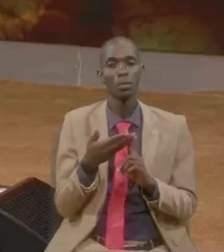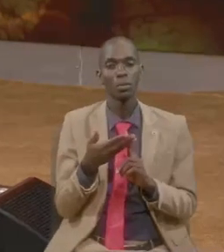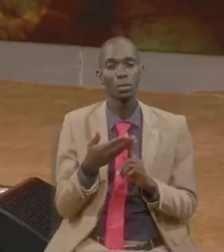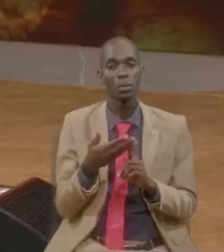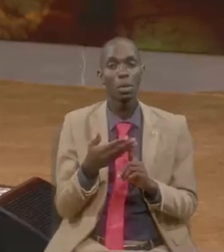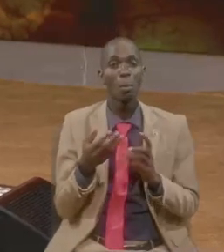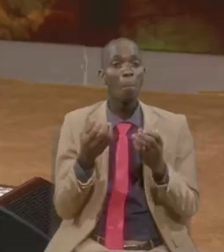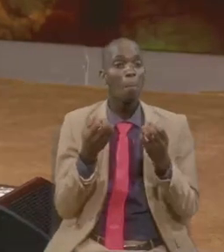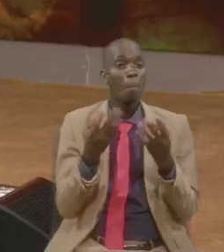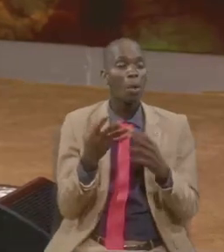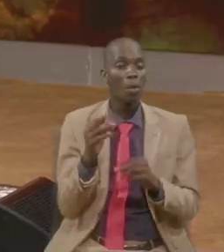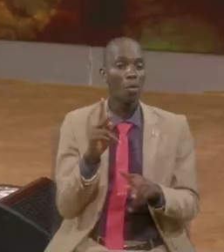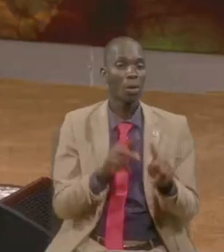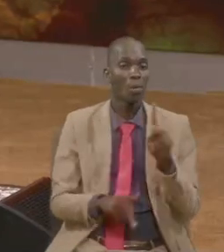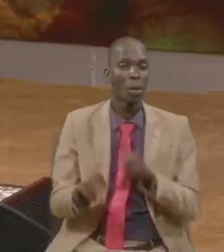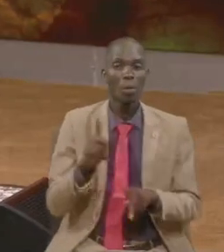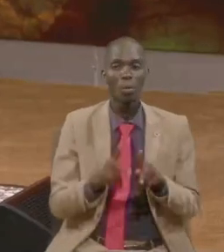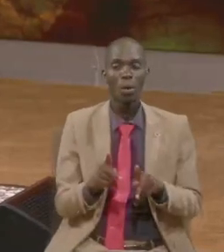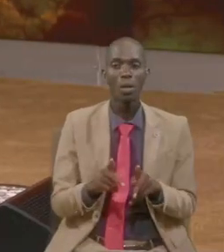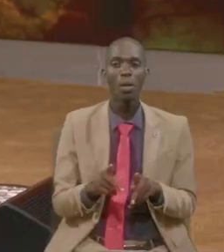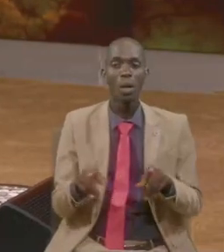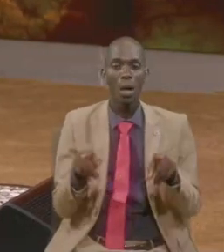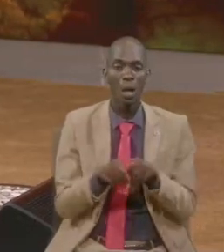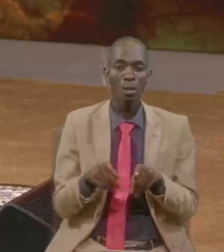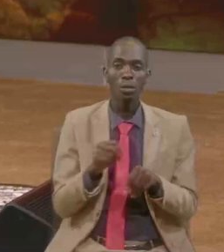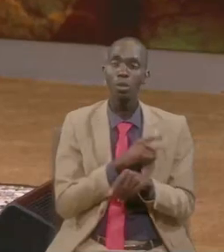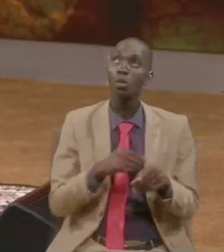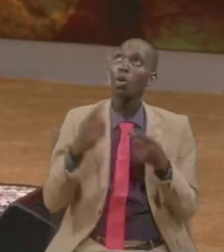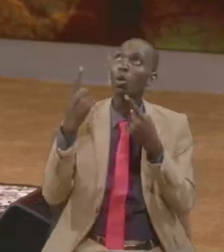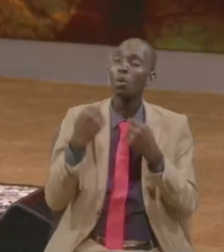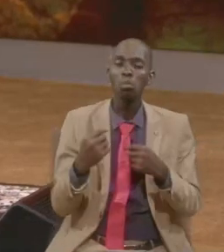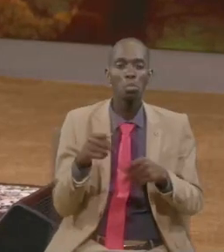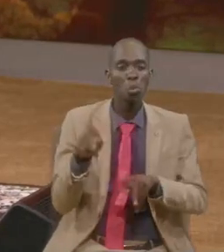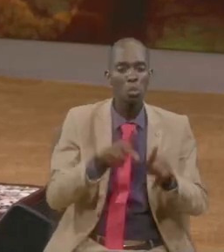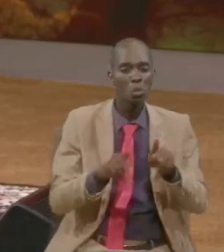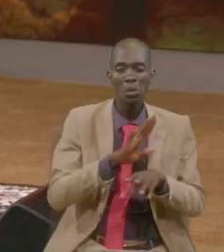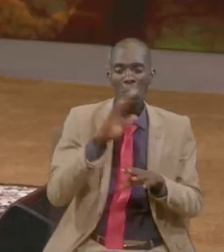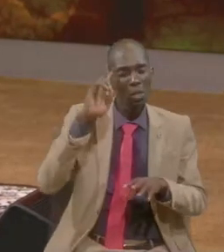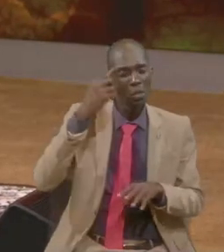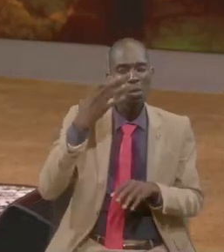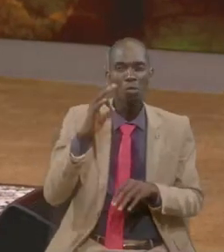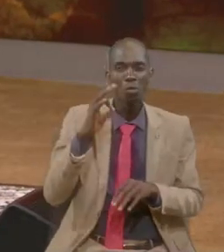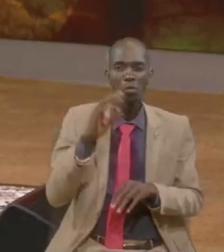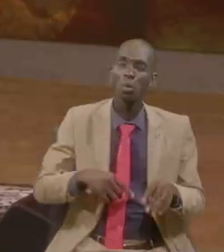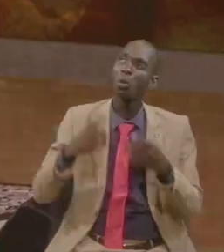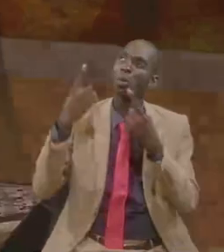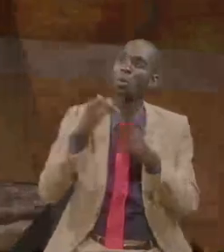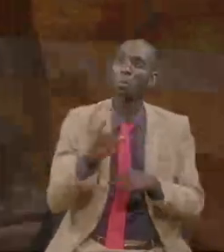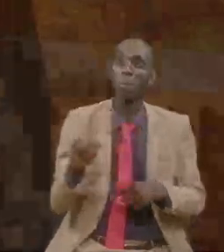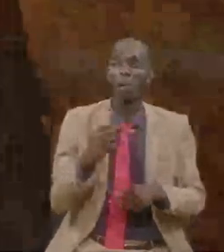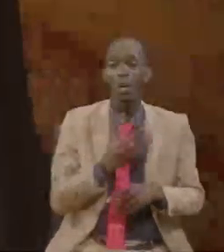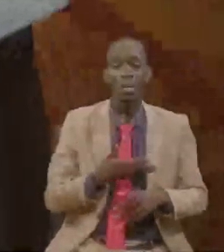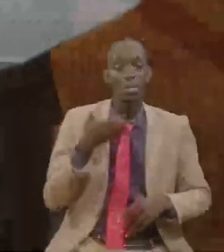conviction ferme. Beaucoup de gens, comme le Seigneur vient, ils ne pensent même pas à l'avènement du